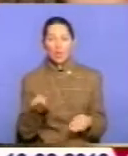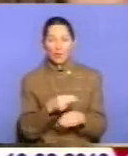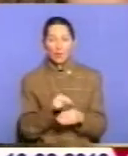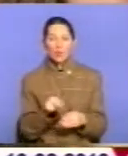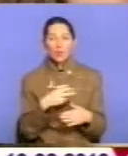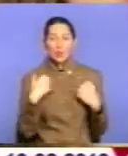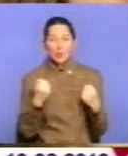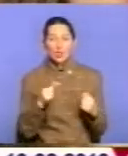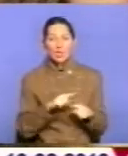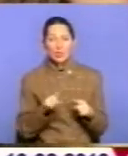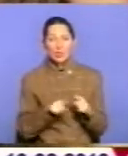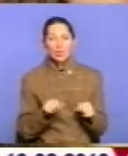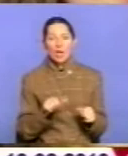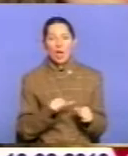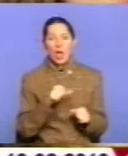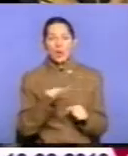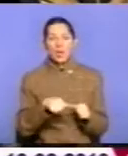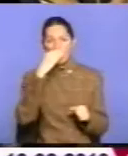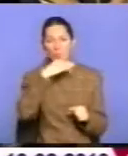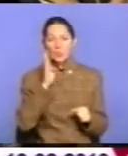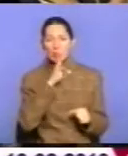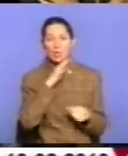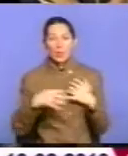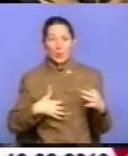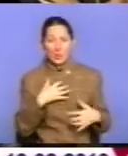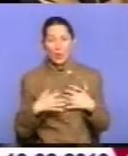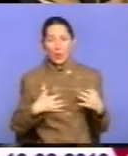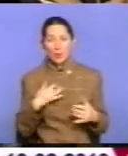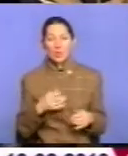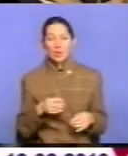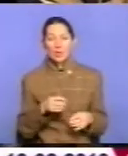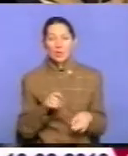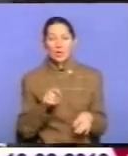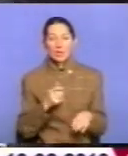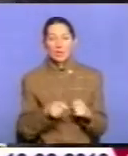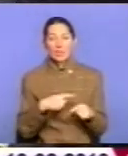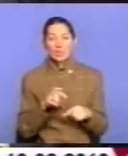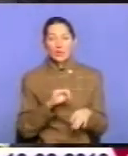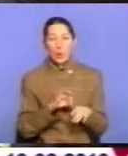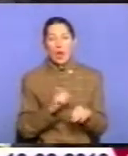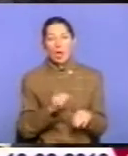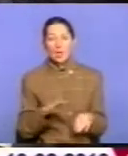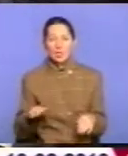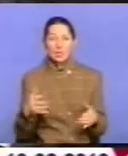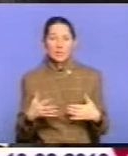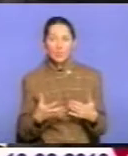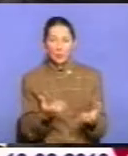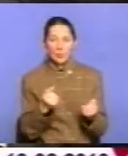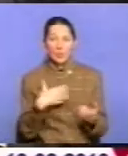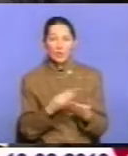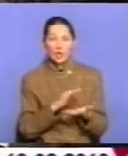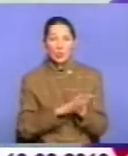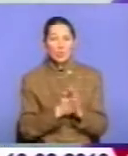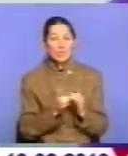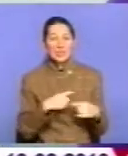окремі батьки схильні панікувати з приводу дитячих хвороб, кажуть лікарі. А от діти сприймають своє положення не так песимістично, як